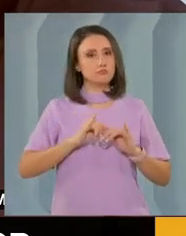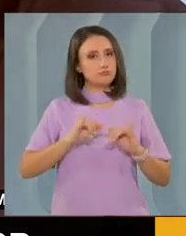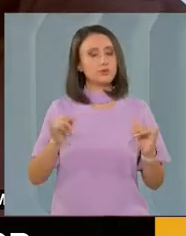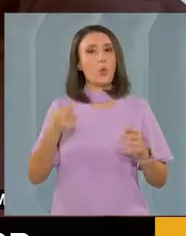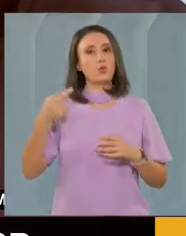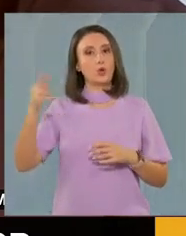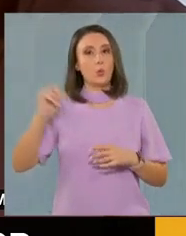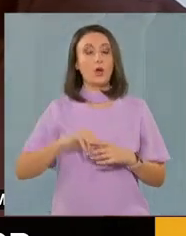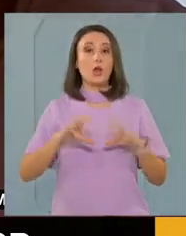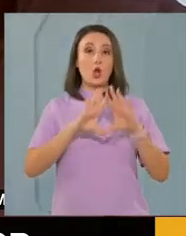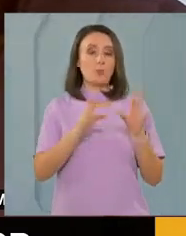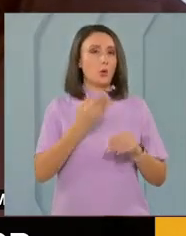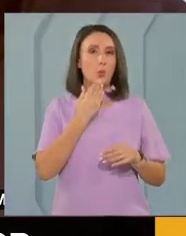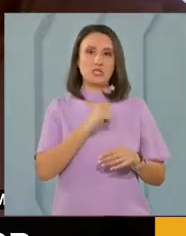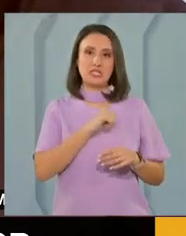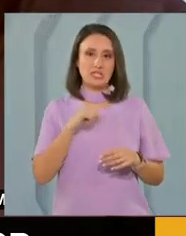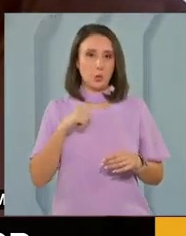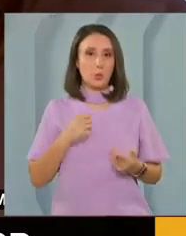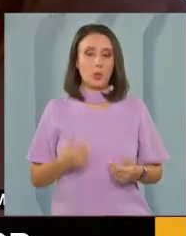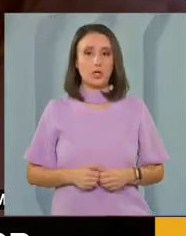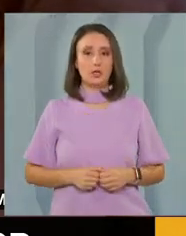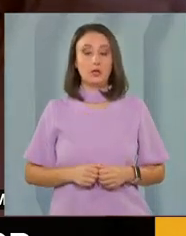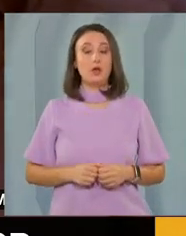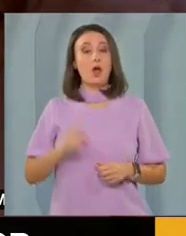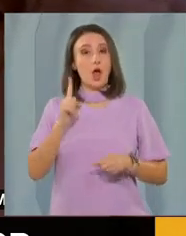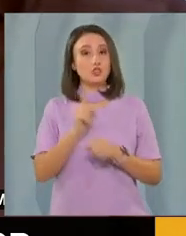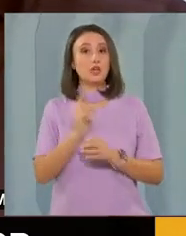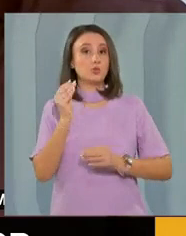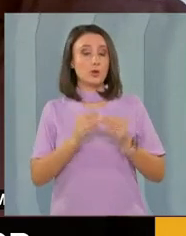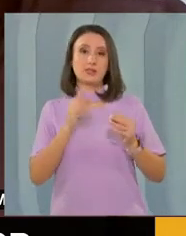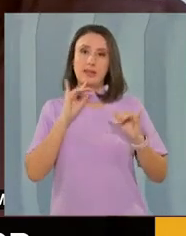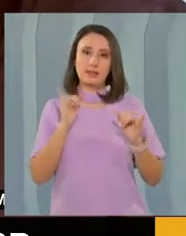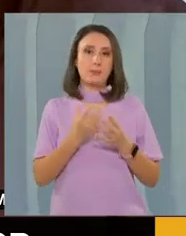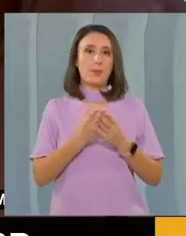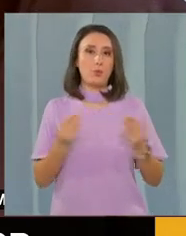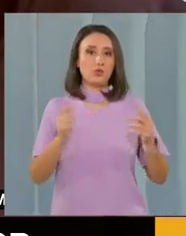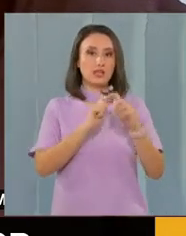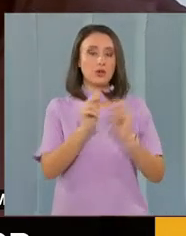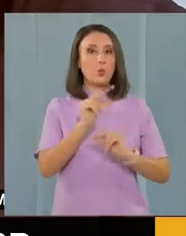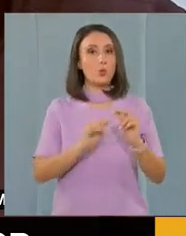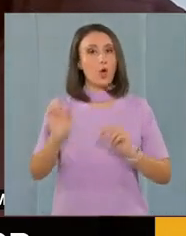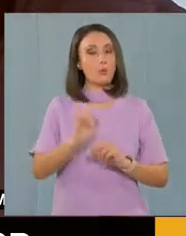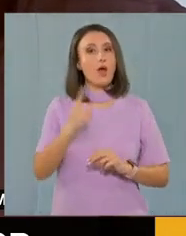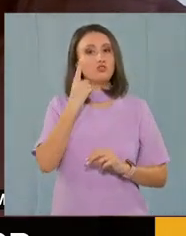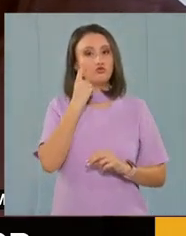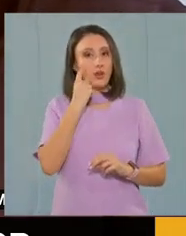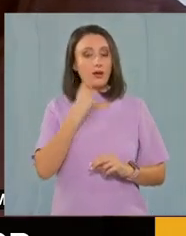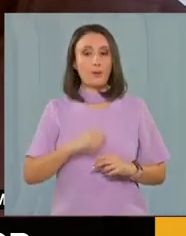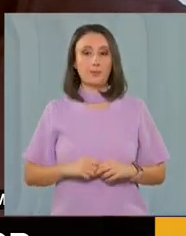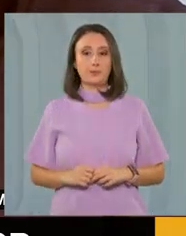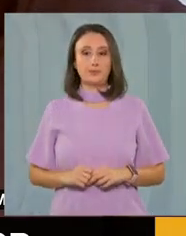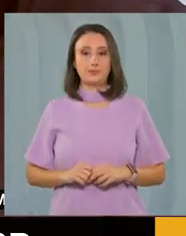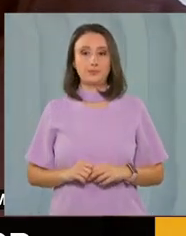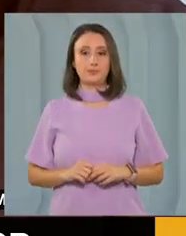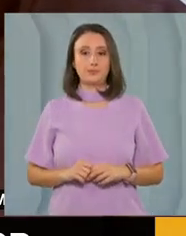continuă și România nu e singura această aceeași situație se întâmplă multe țări din Uniunea Europeană și Încercăm să